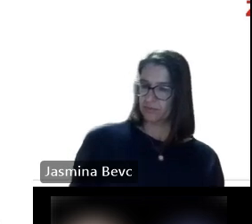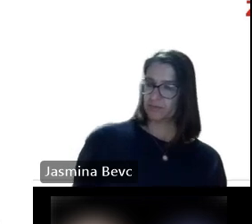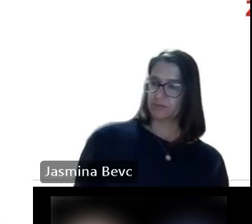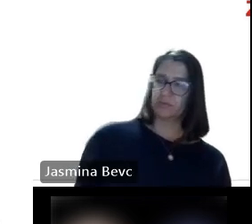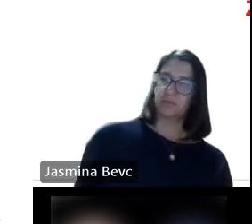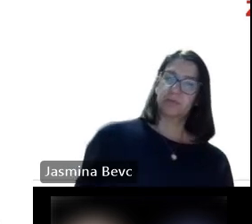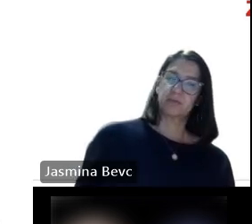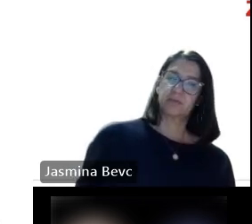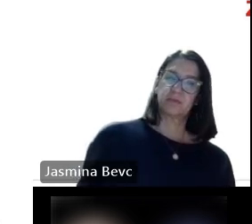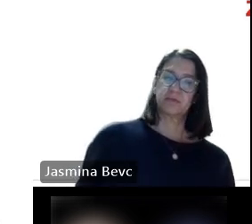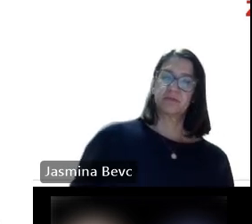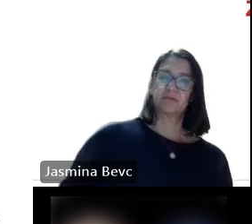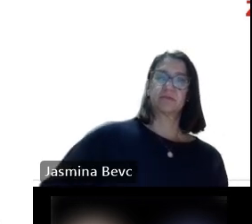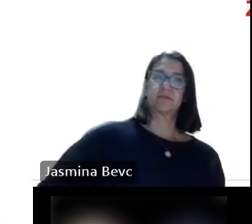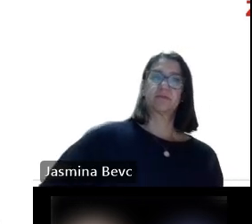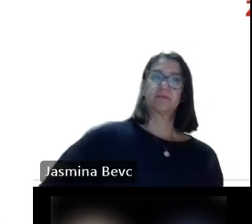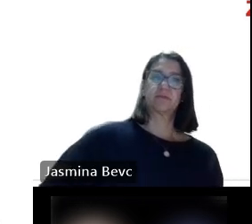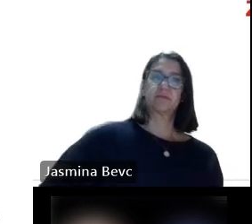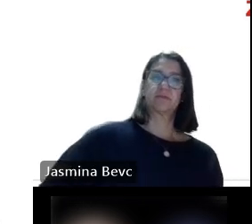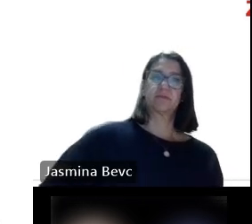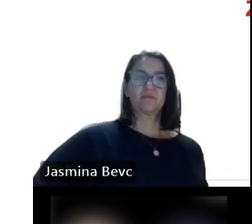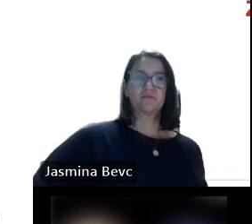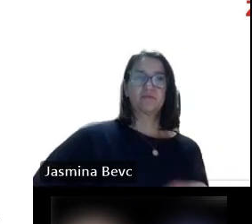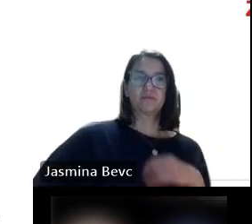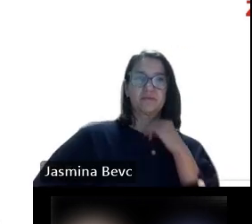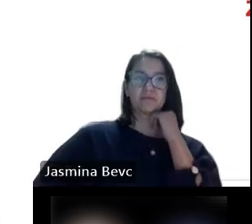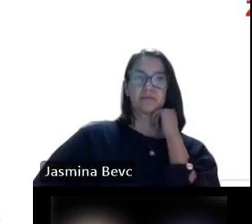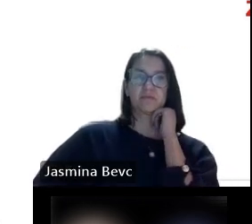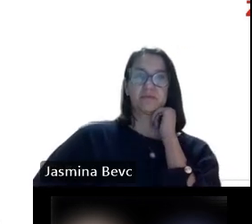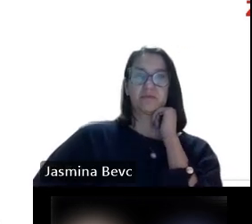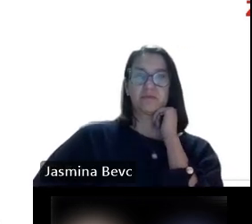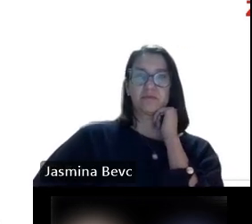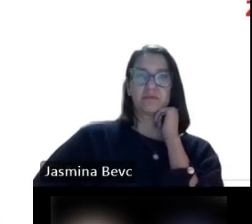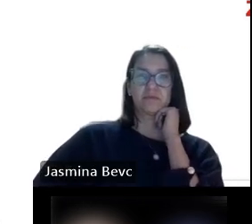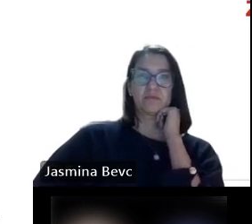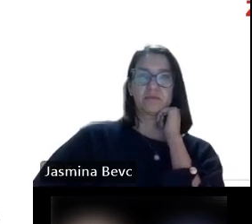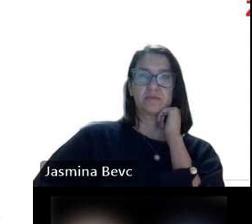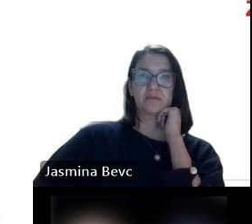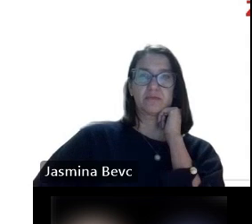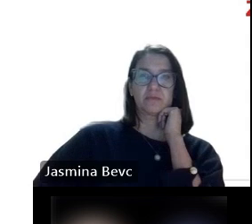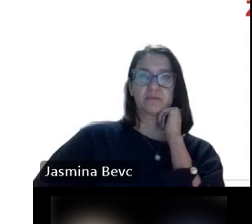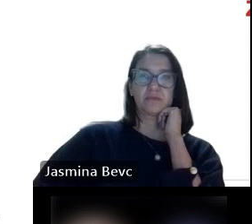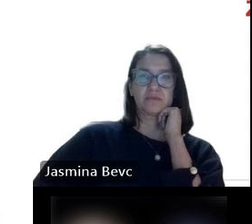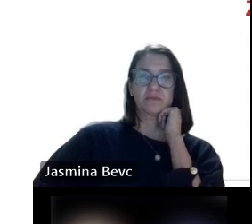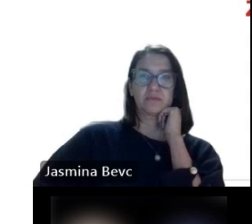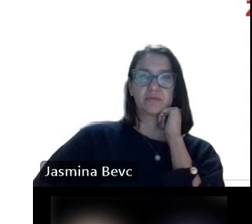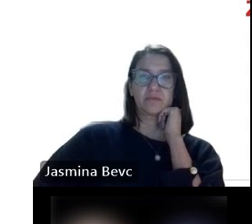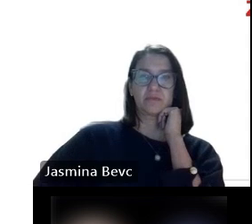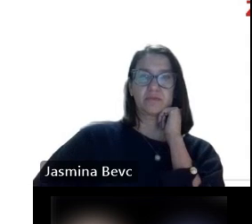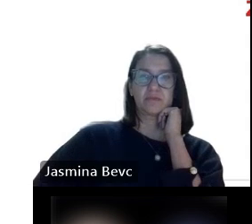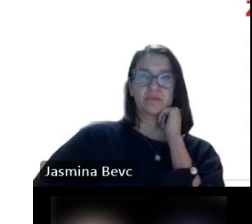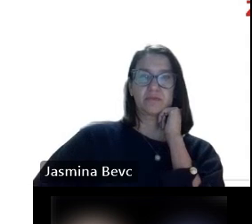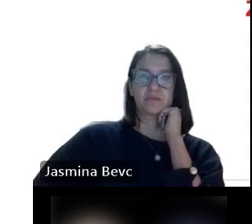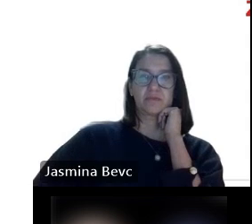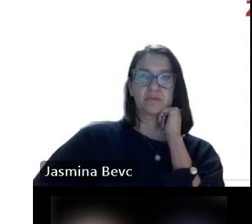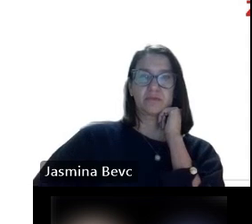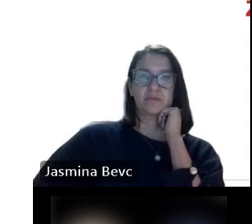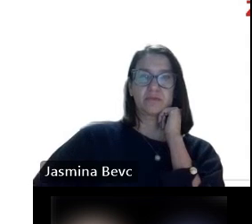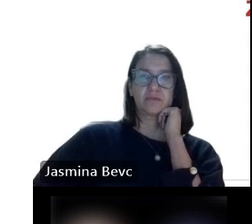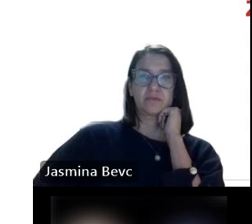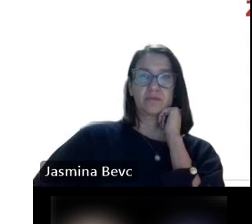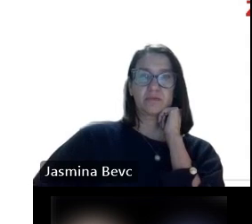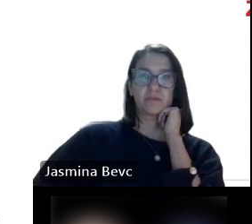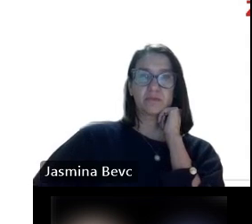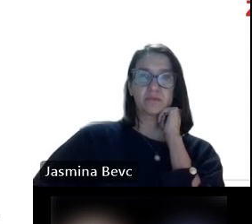pomeni, ko se odločate za toplotno črpalko, je treba poznati toplotne izgube objekta. Če želimo biti z